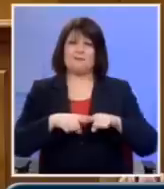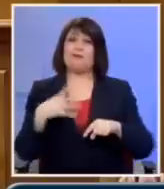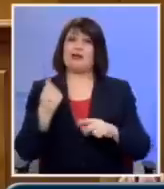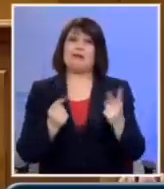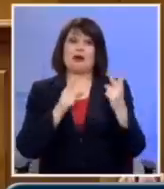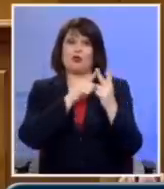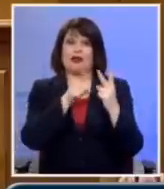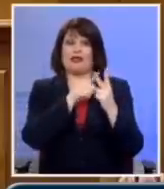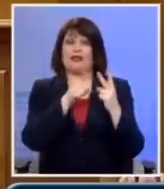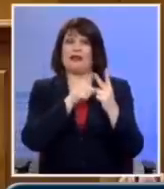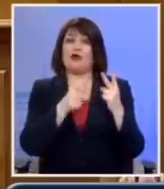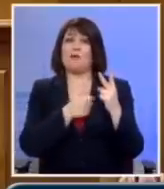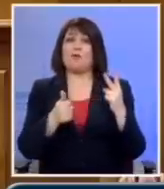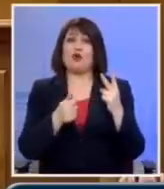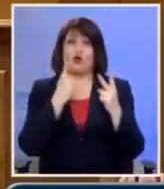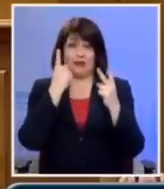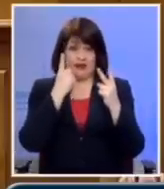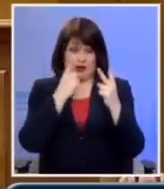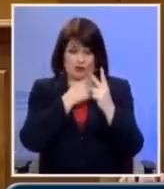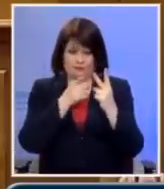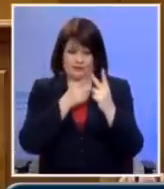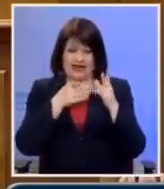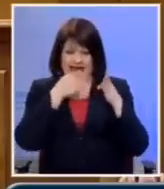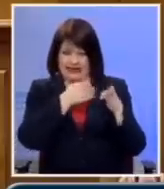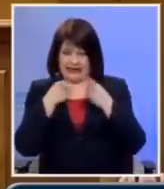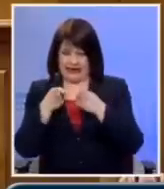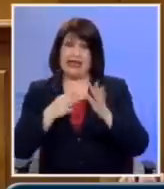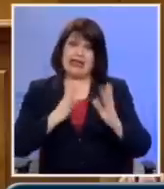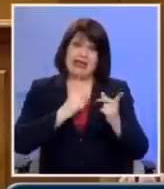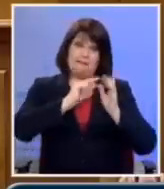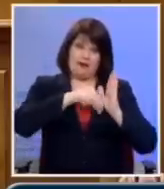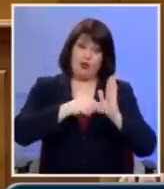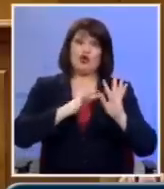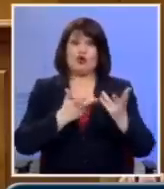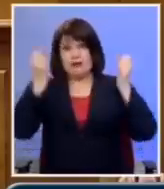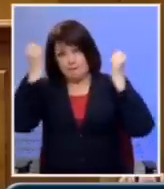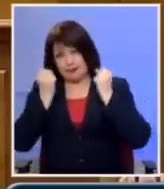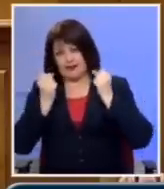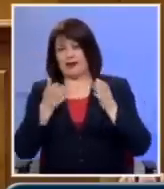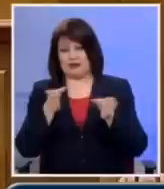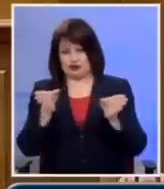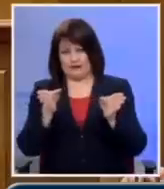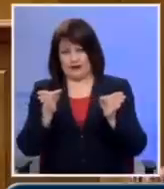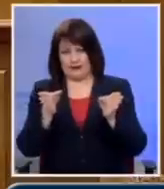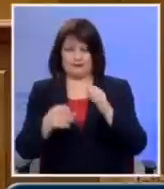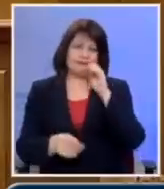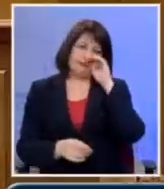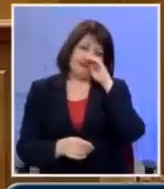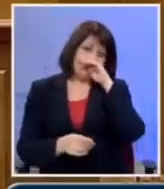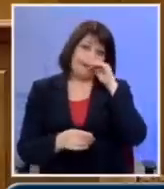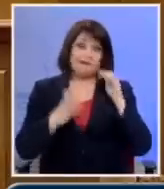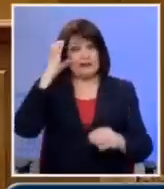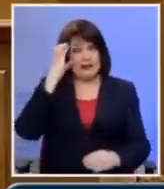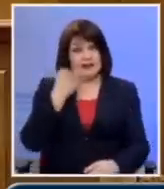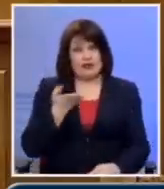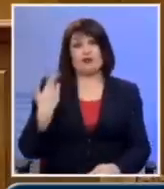δύο και μόνο δύο εκδοχές, ή το μνημόνιο ή η καταστροφή, θα θυμάστε ότι σας είπα